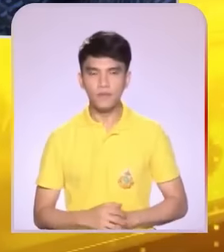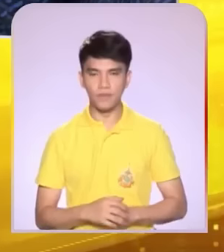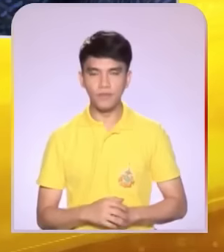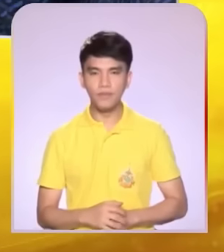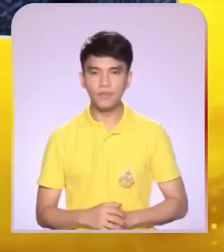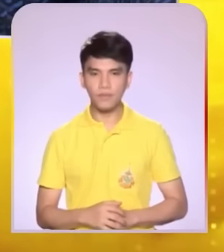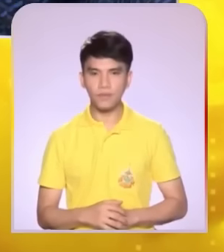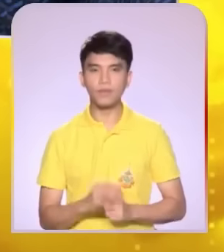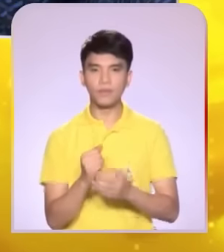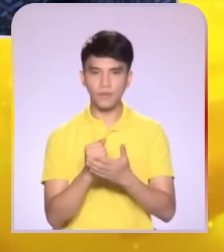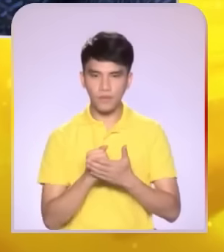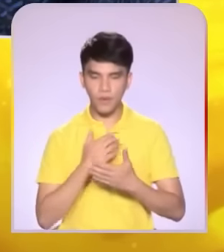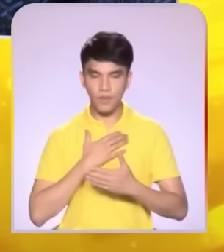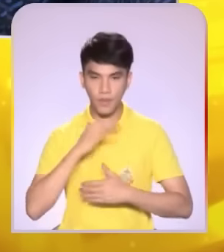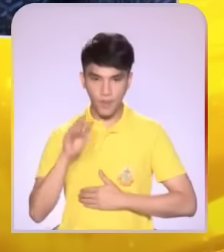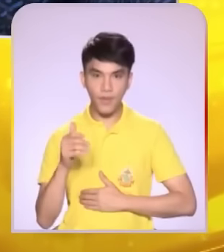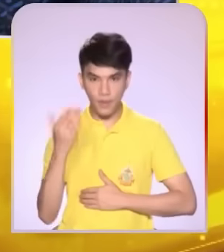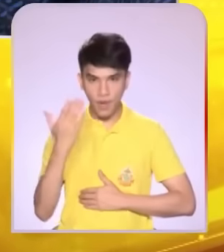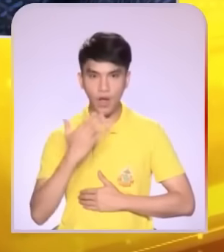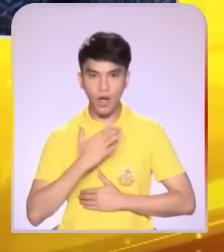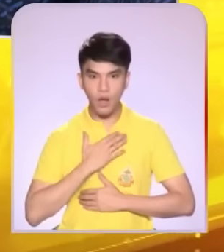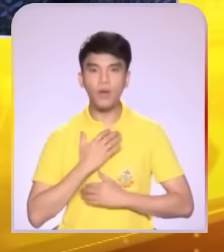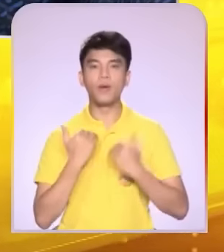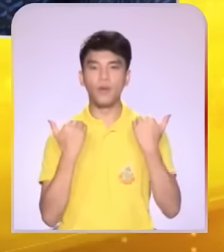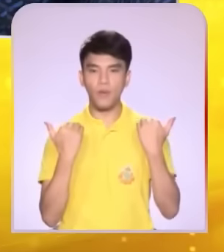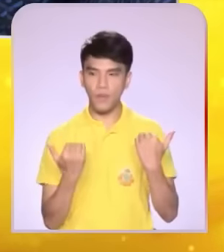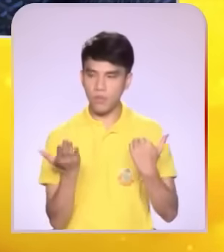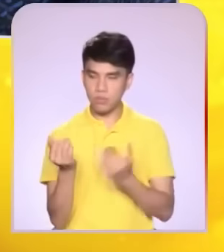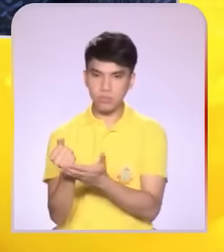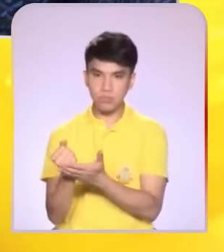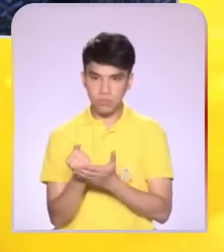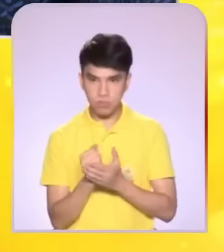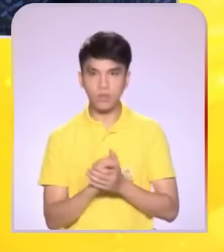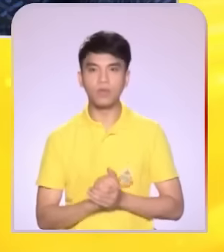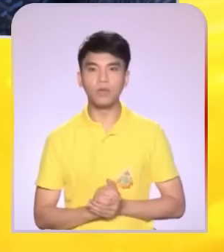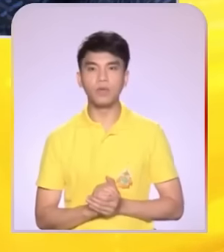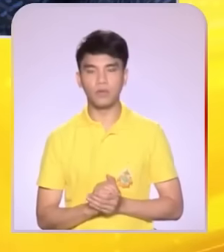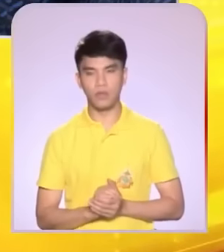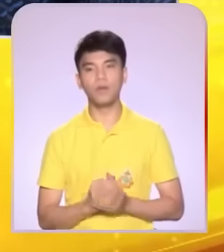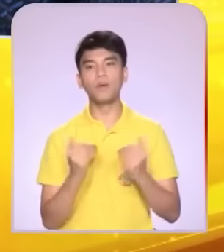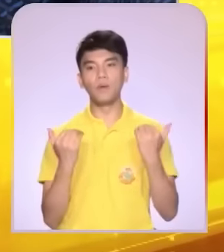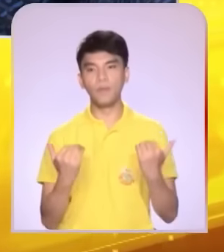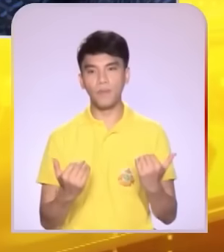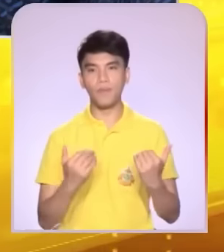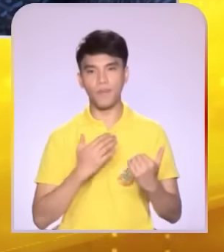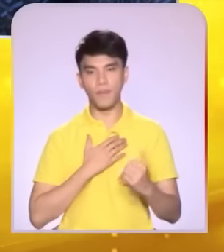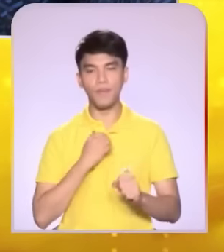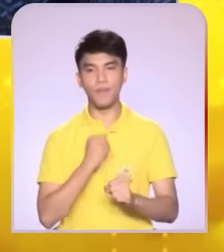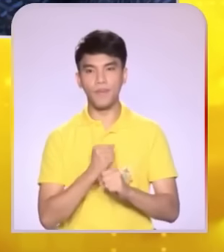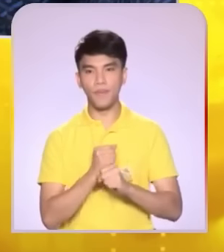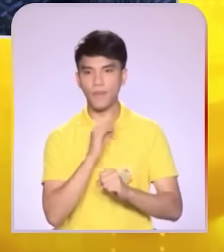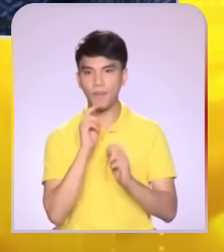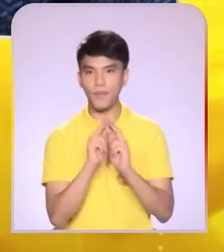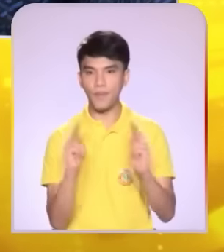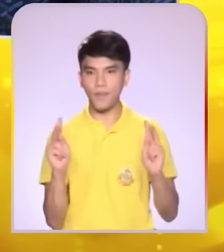พี่ พอเข้าใจใช่ไหม พี่ช่วยผมเรื่องนี้ก่อนผม ได้เอาพี่ บาลีพี่แล้วเนี่ย แต่พี่รับปากเลยเอาไว้ว่าพี่รับปากถ้ากรรมธิการ